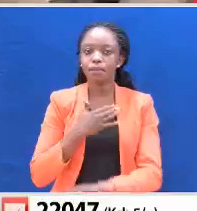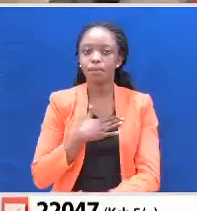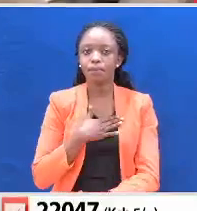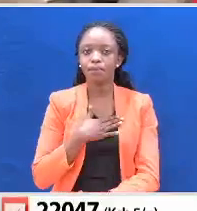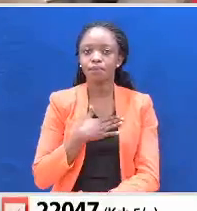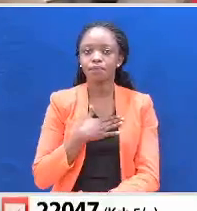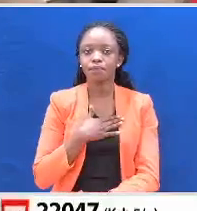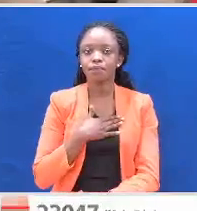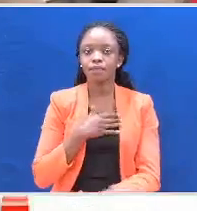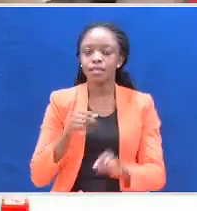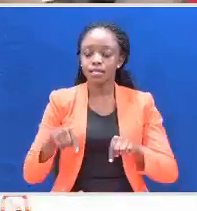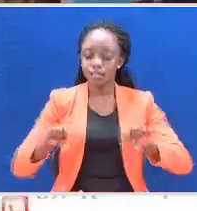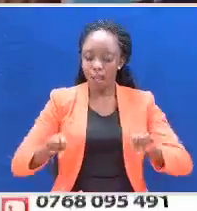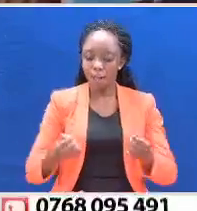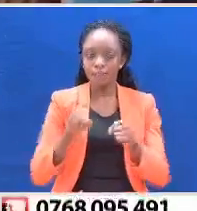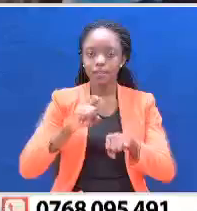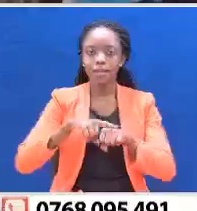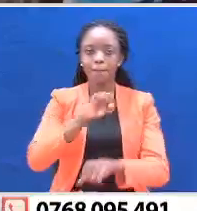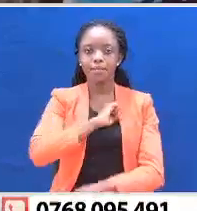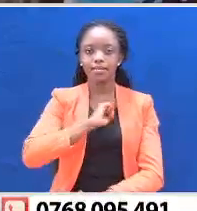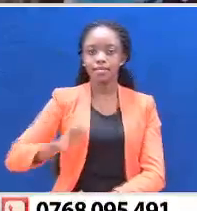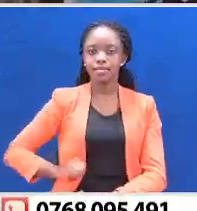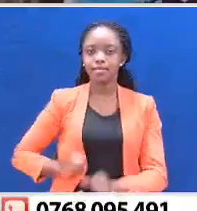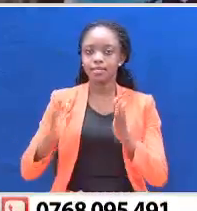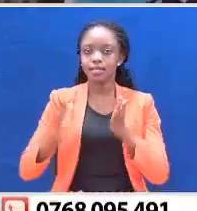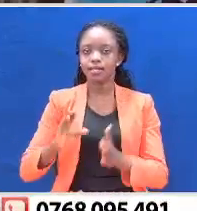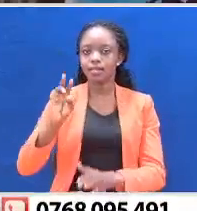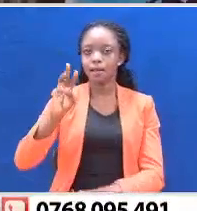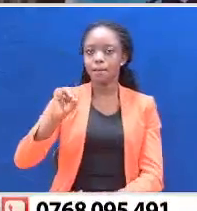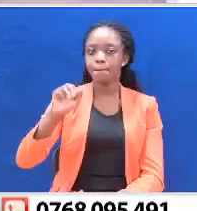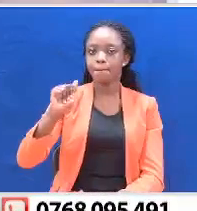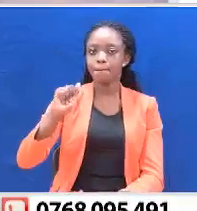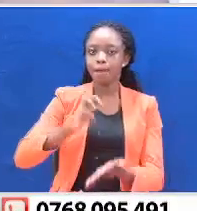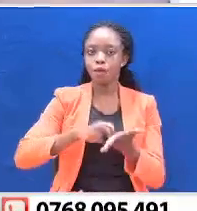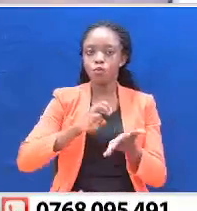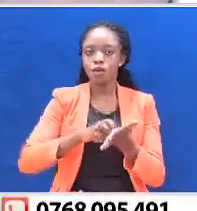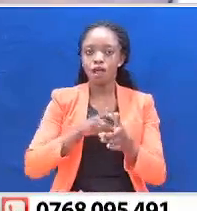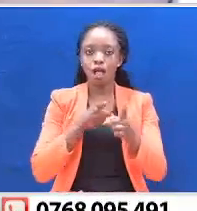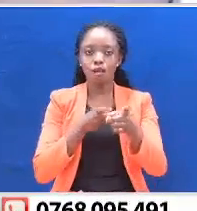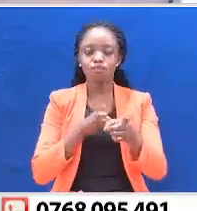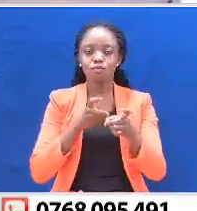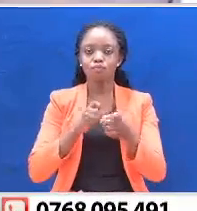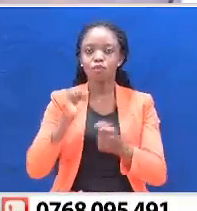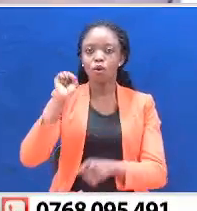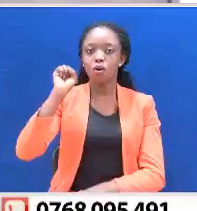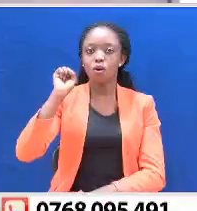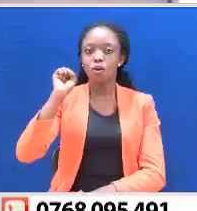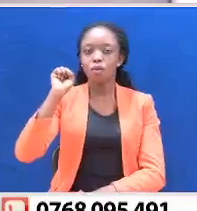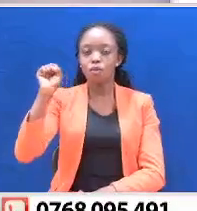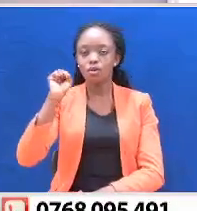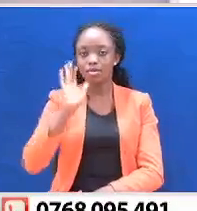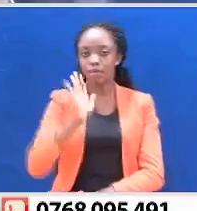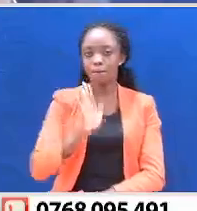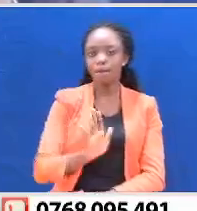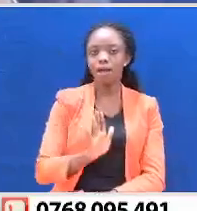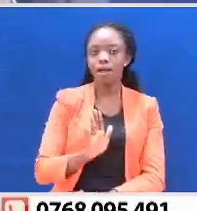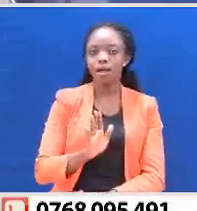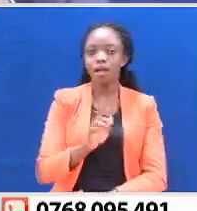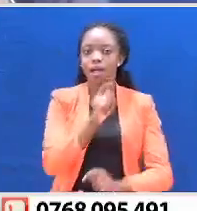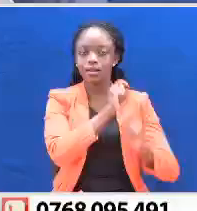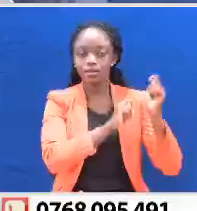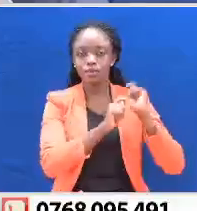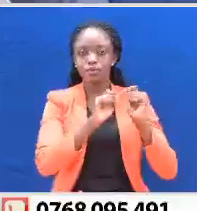Haya yanajiri huku seneta wa Makueni Mutula Kilonzo Junior akishtumu siasa za Hasla na matabaka almaarufu